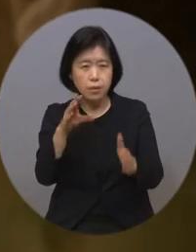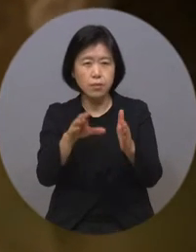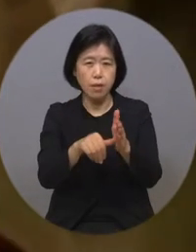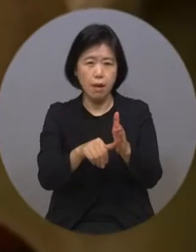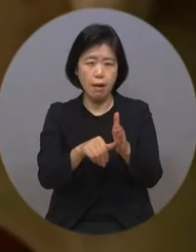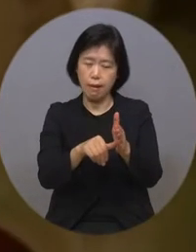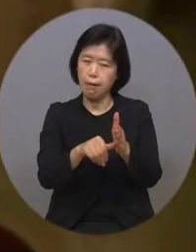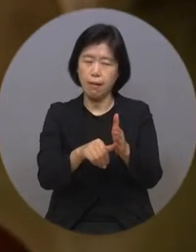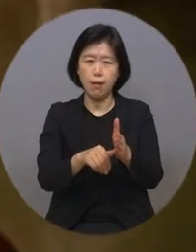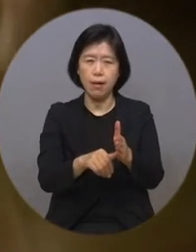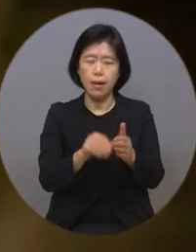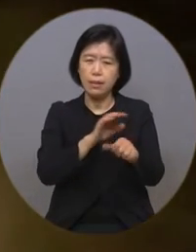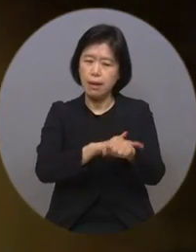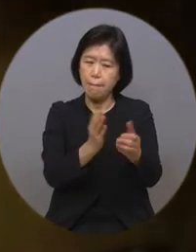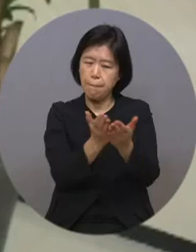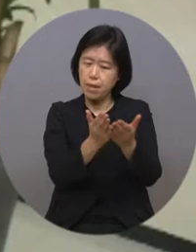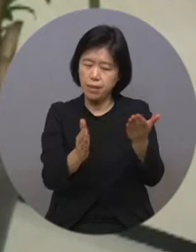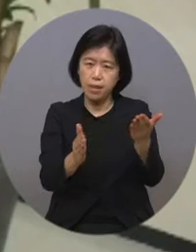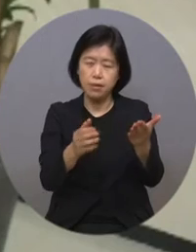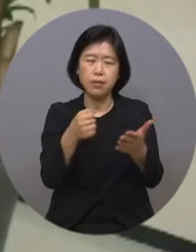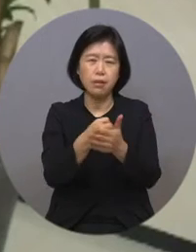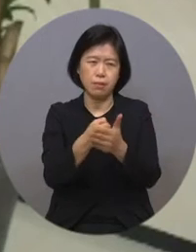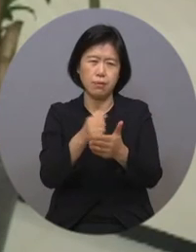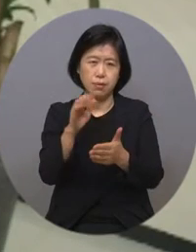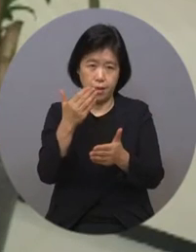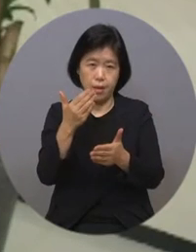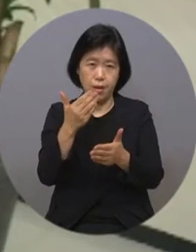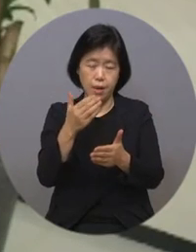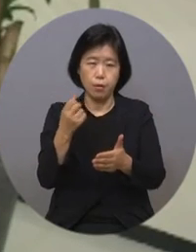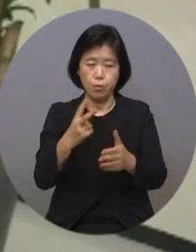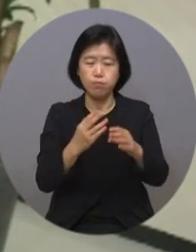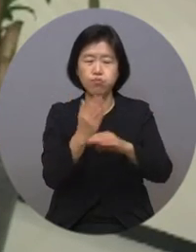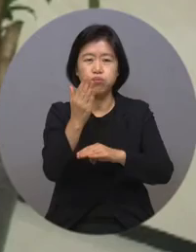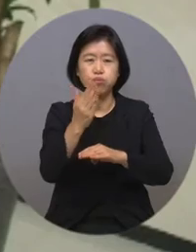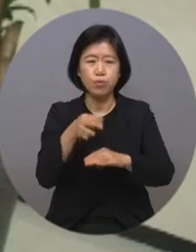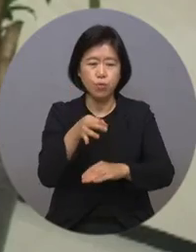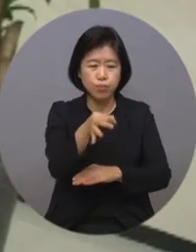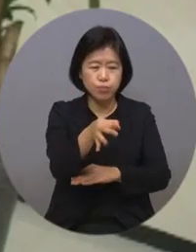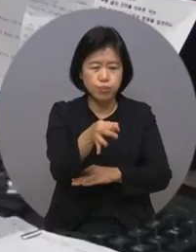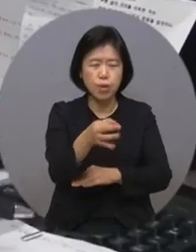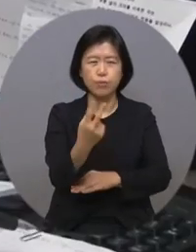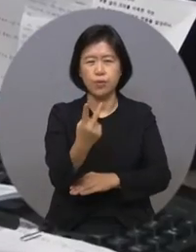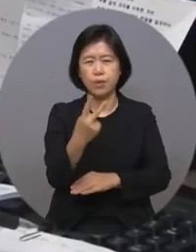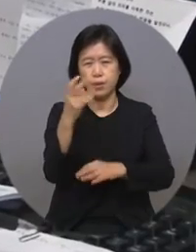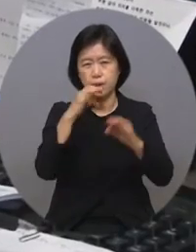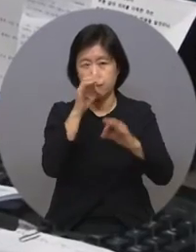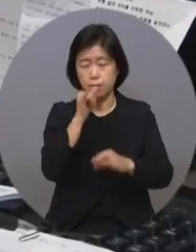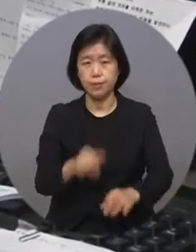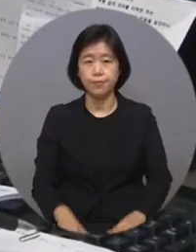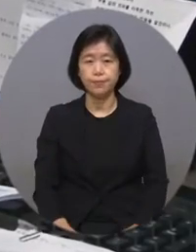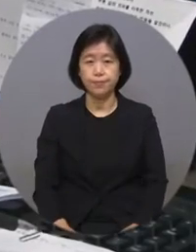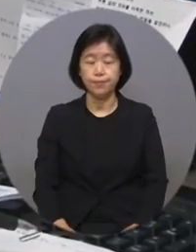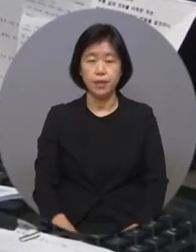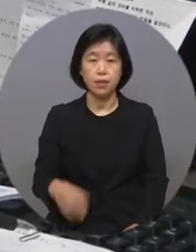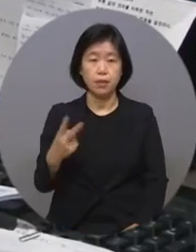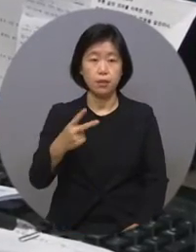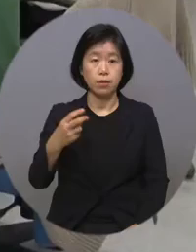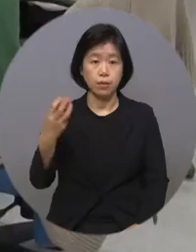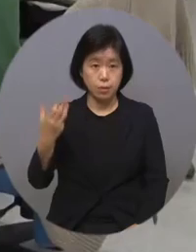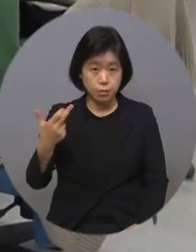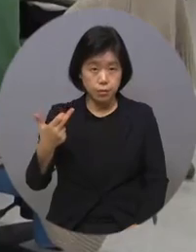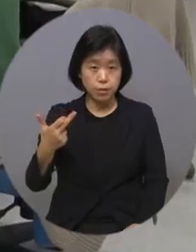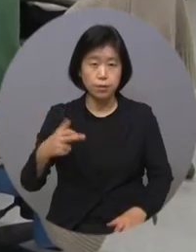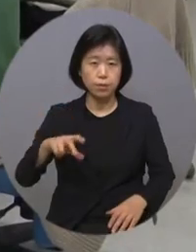지원이 결정되거나 집행상 오류로 과오 지급된 것으로 드러났습니다. 지난 2017년부터